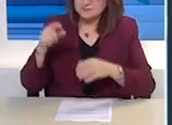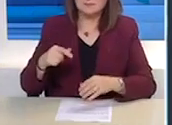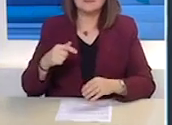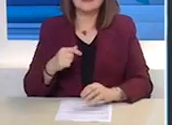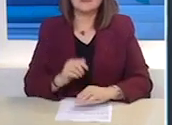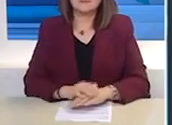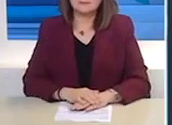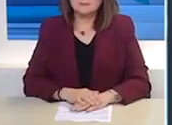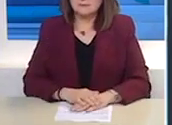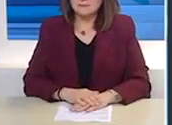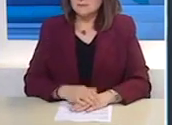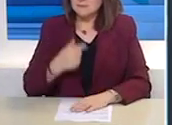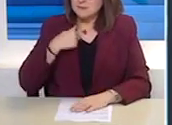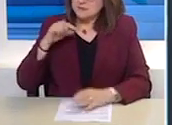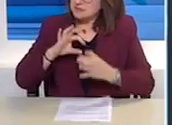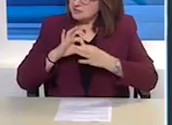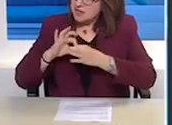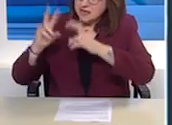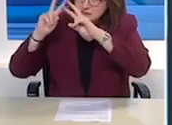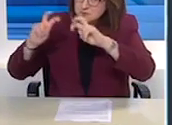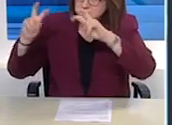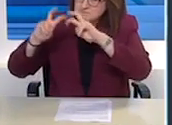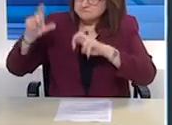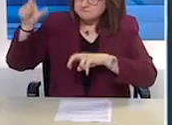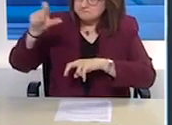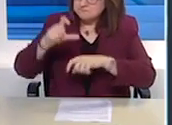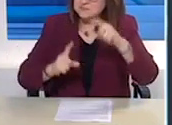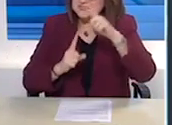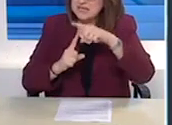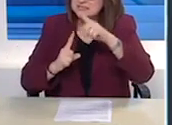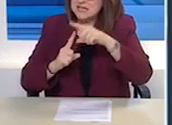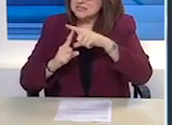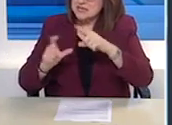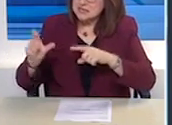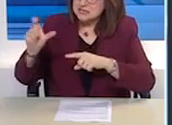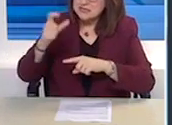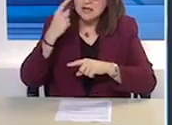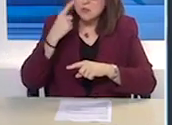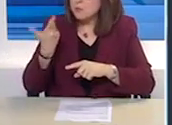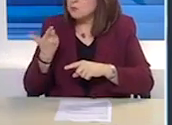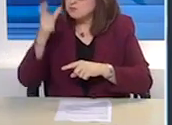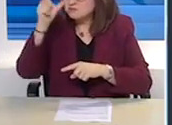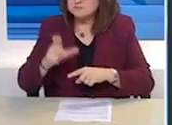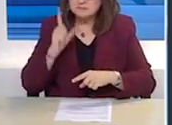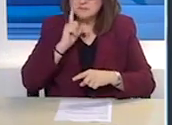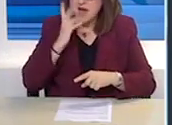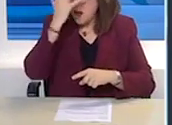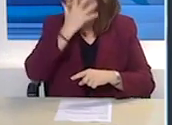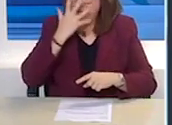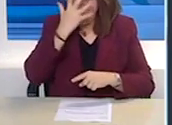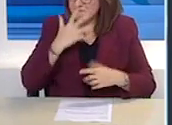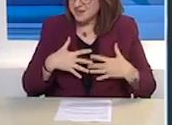συνεχίσαμε με κάποιες ιχνηλατήσεις και κάποια τεστ που αφορούσε low risk επαφές της νοσούντος